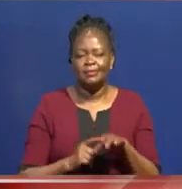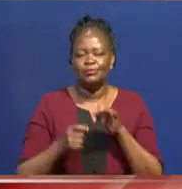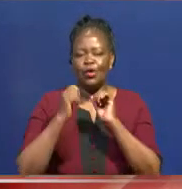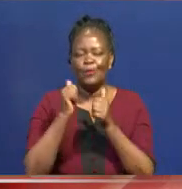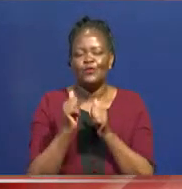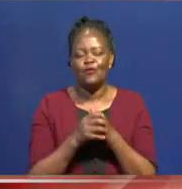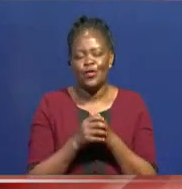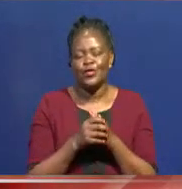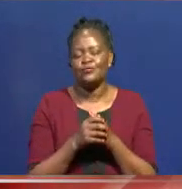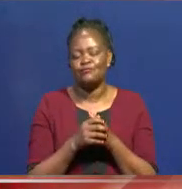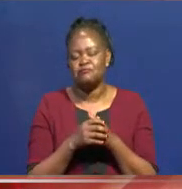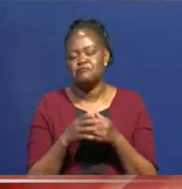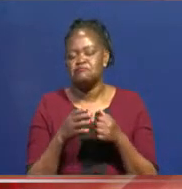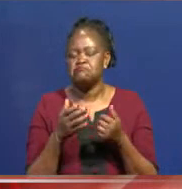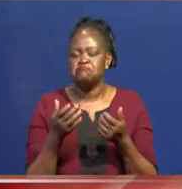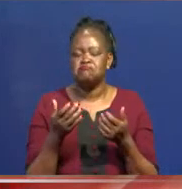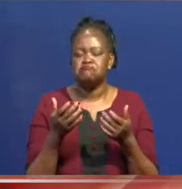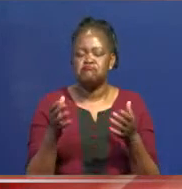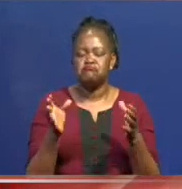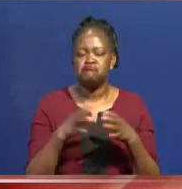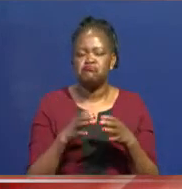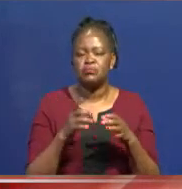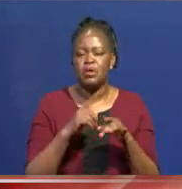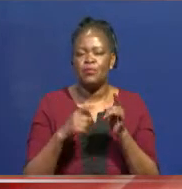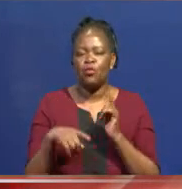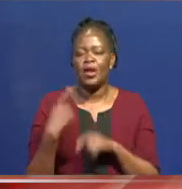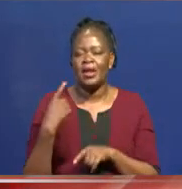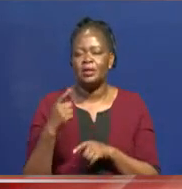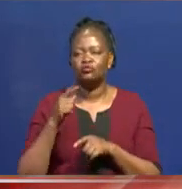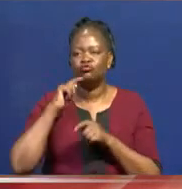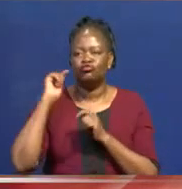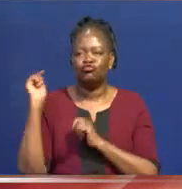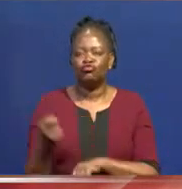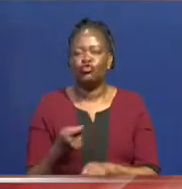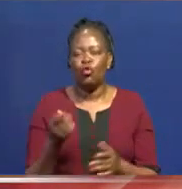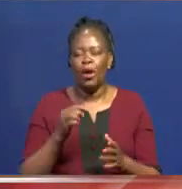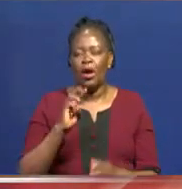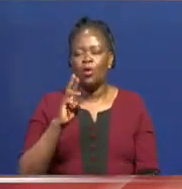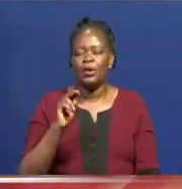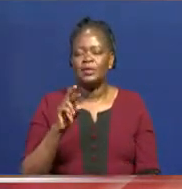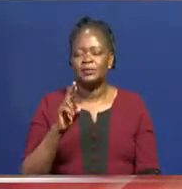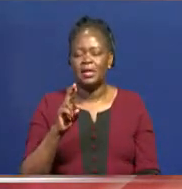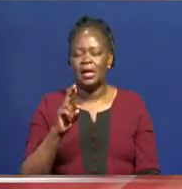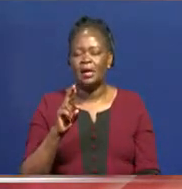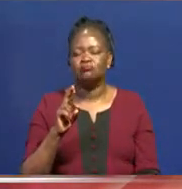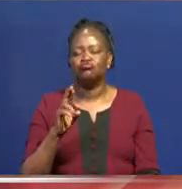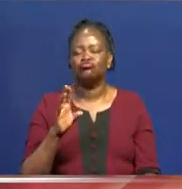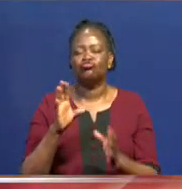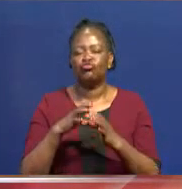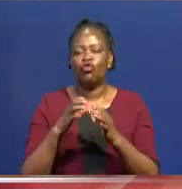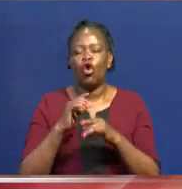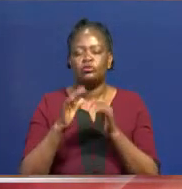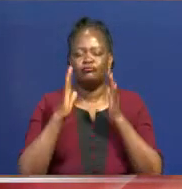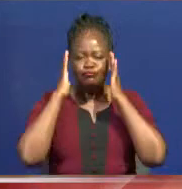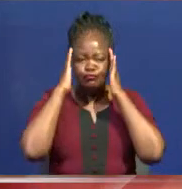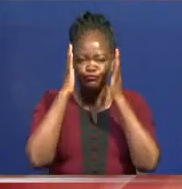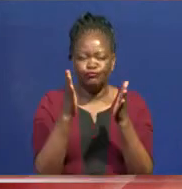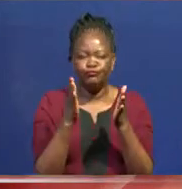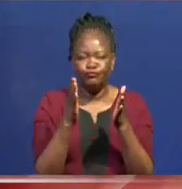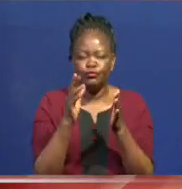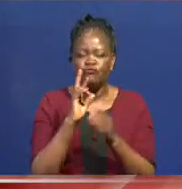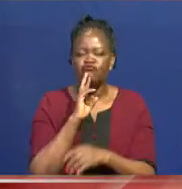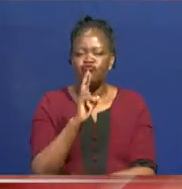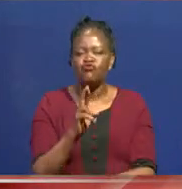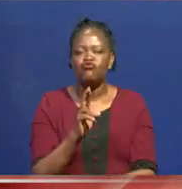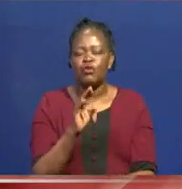wachezaji wasio wa kulipo baada ya kuibuka mshindi kwenye kinyang'anyiro cha gofu cha Windsor Classic. Wakati huo macho yote sasa yanaangazia klabu cha gofu cha